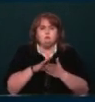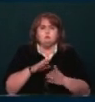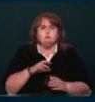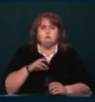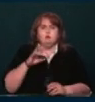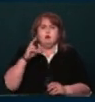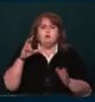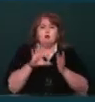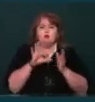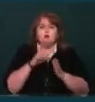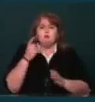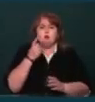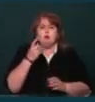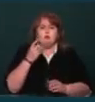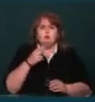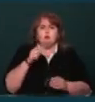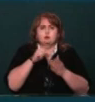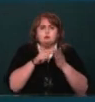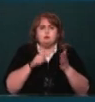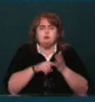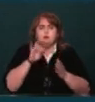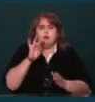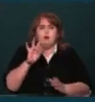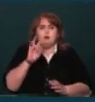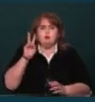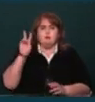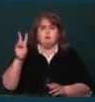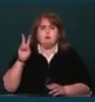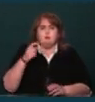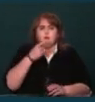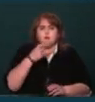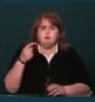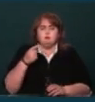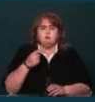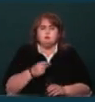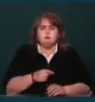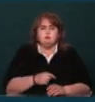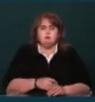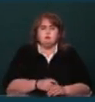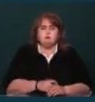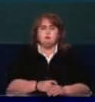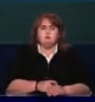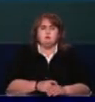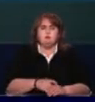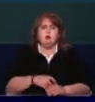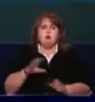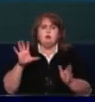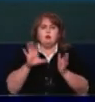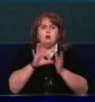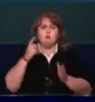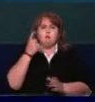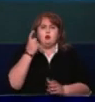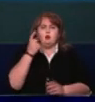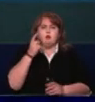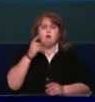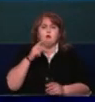энергия первого, разделить на n квадрат. Минус точно так же энергия первого